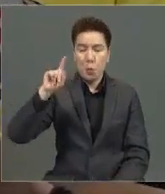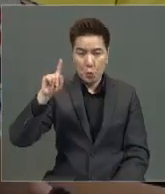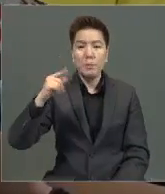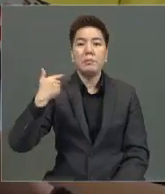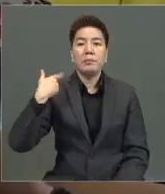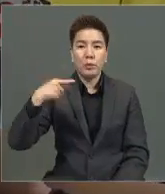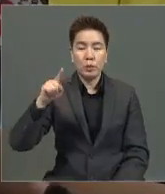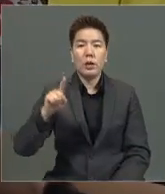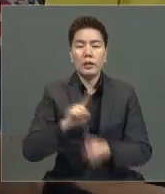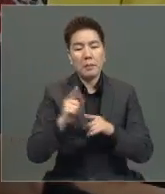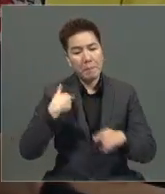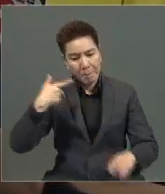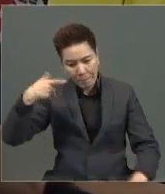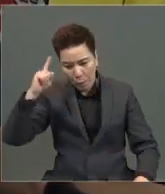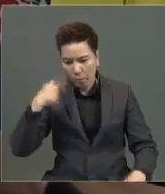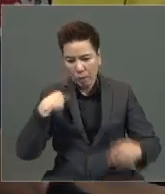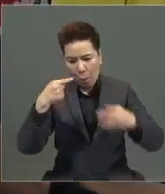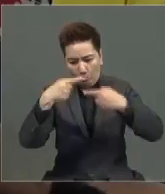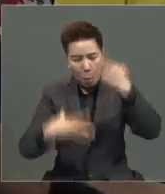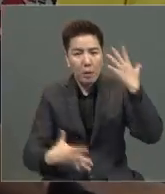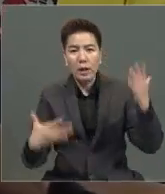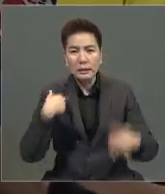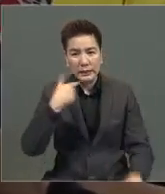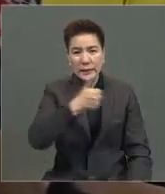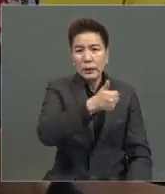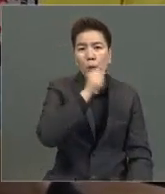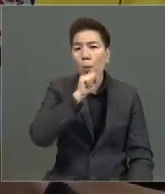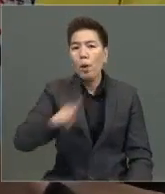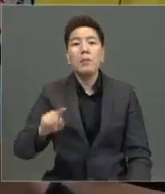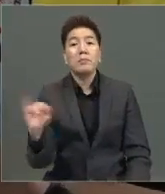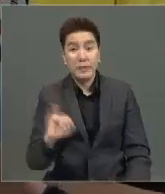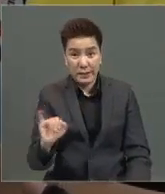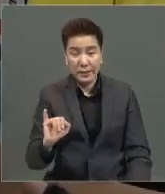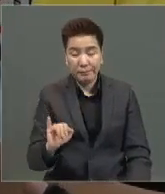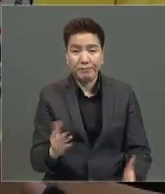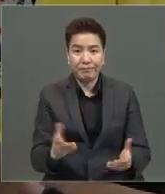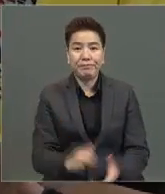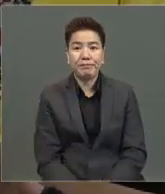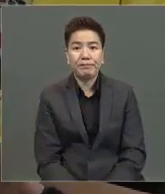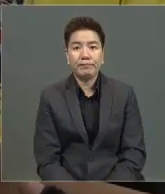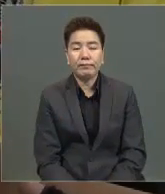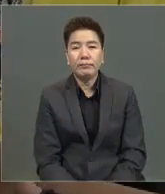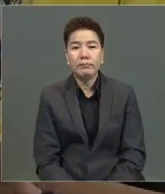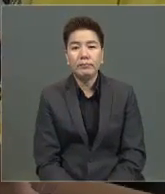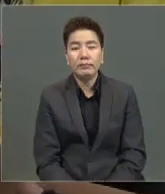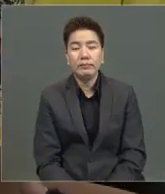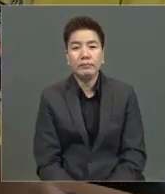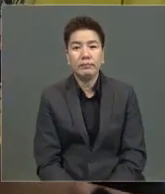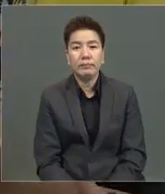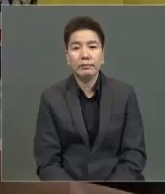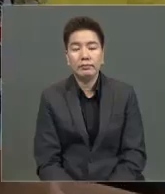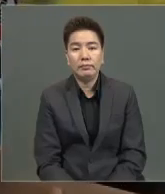น่าจะมีประโยชน์ประโยชน์มีหลายอย่างประโยชน์เยอะเอาว่าข้อดีมากกว่าข้อเสีย แต่ทีนี้คือเราก็คงจะปล่อยให้ท